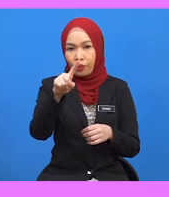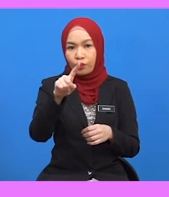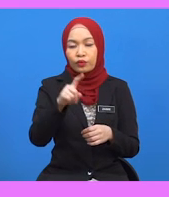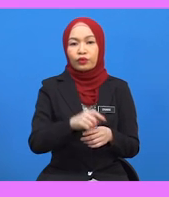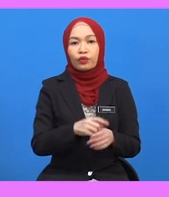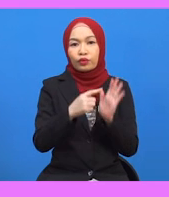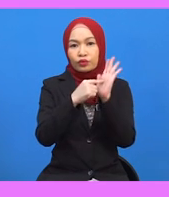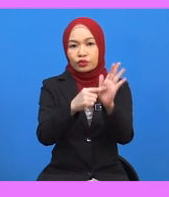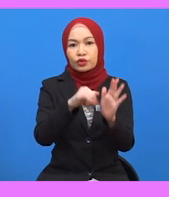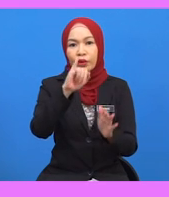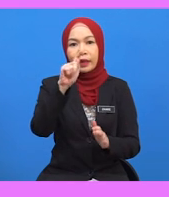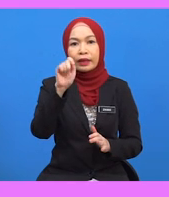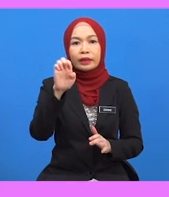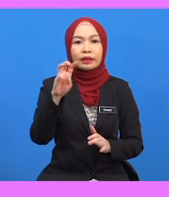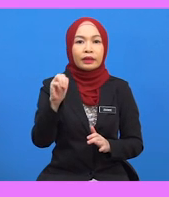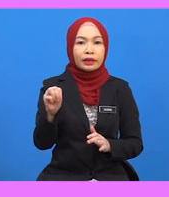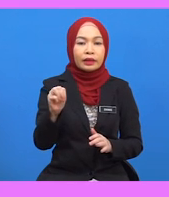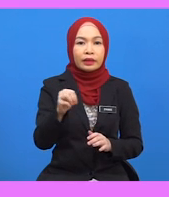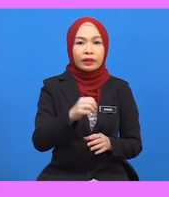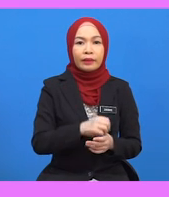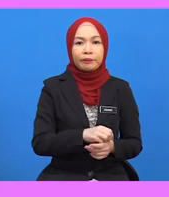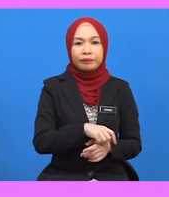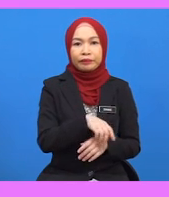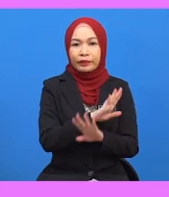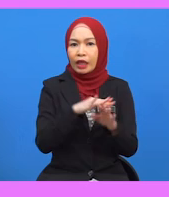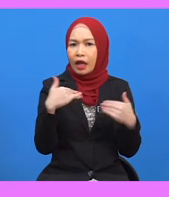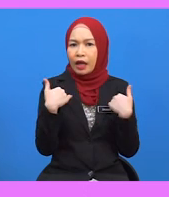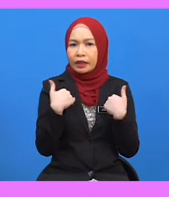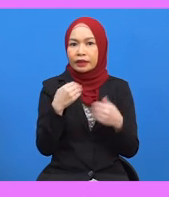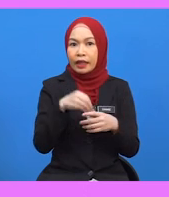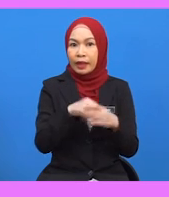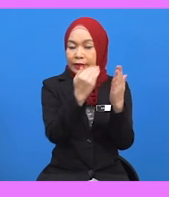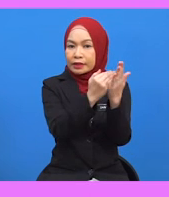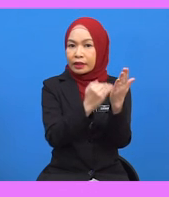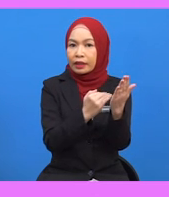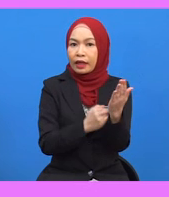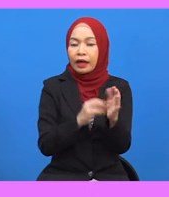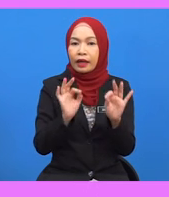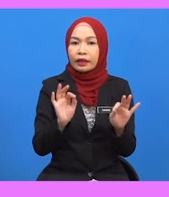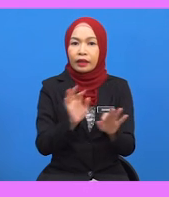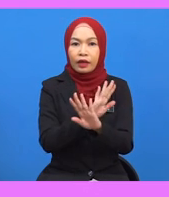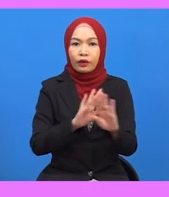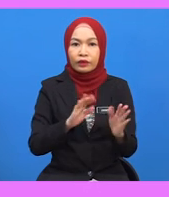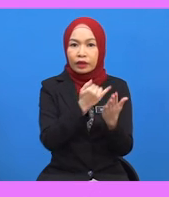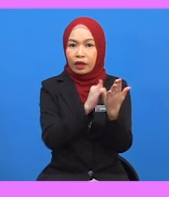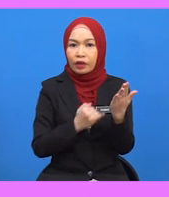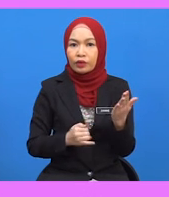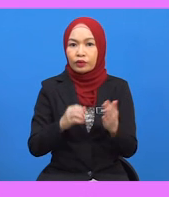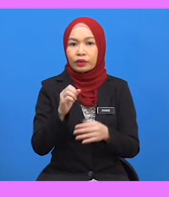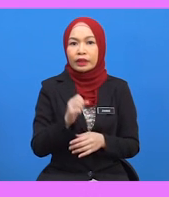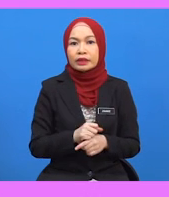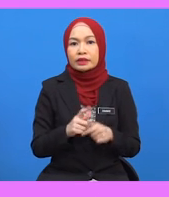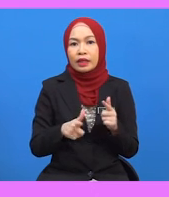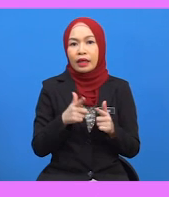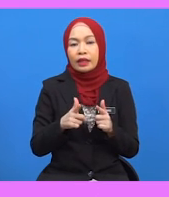item tiada dalam senarai. Jika tidak, lukis simbol untuk taman.